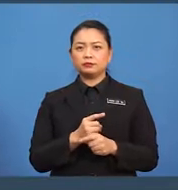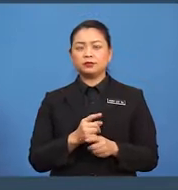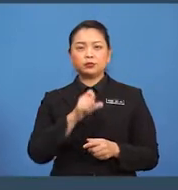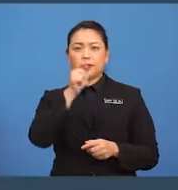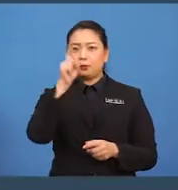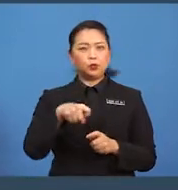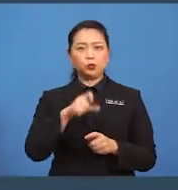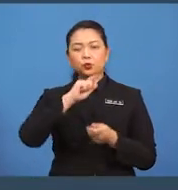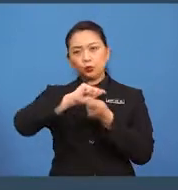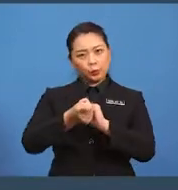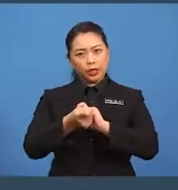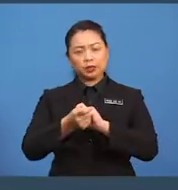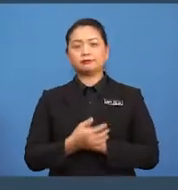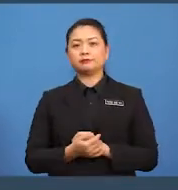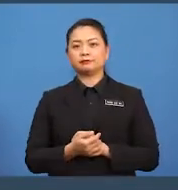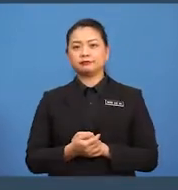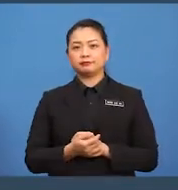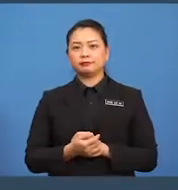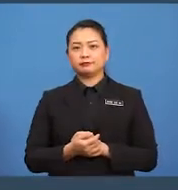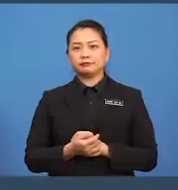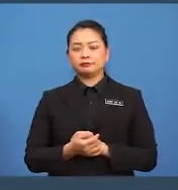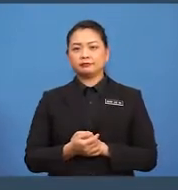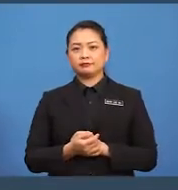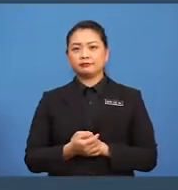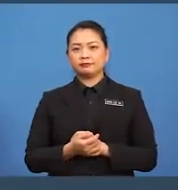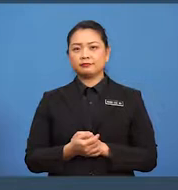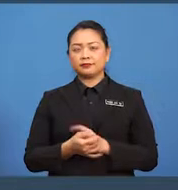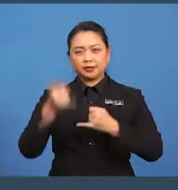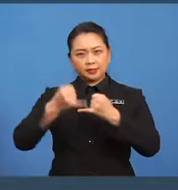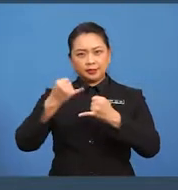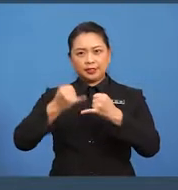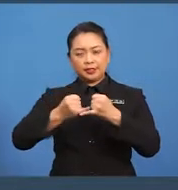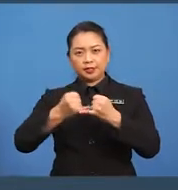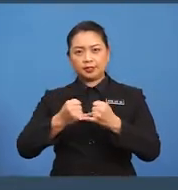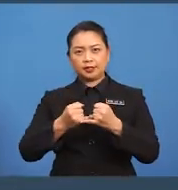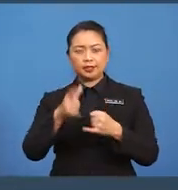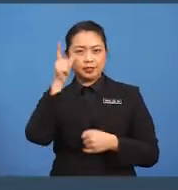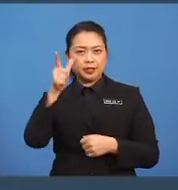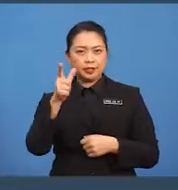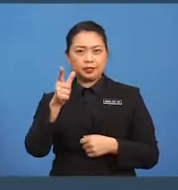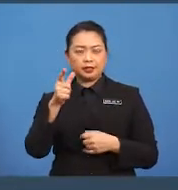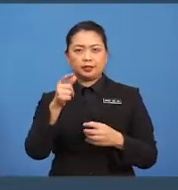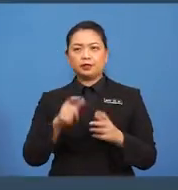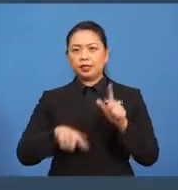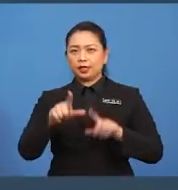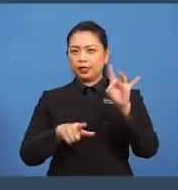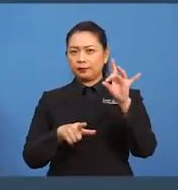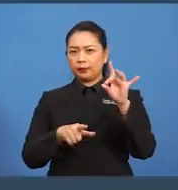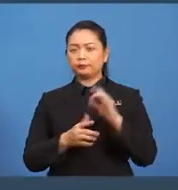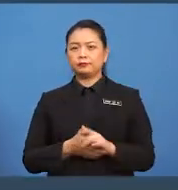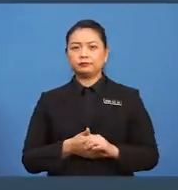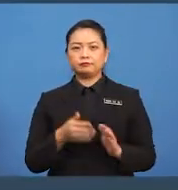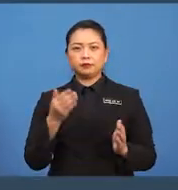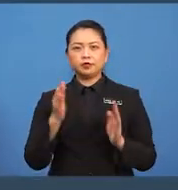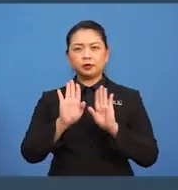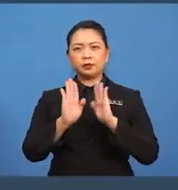kekal pada kedudukan sedia ada. Dan akhir sekali, langkah ke-8. Kita bandingkan